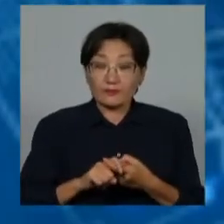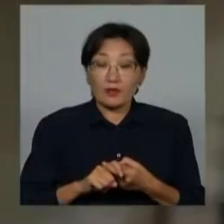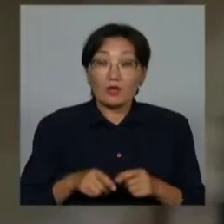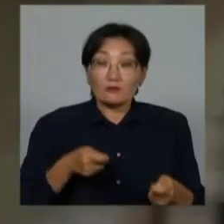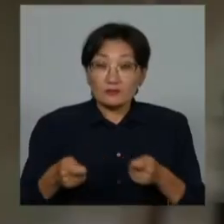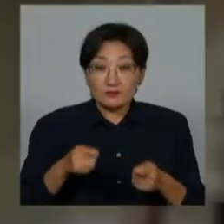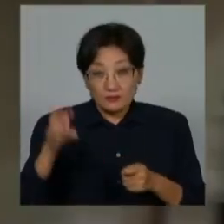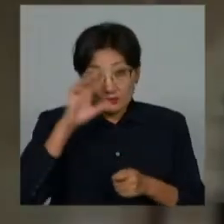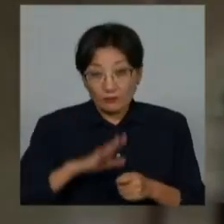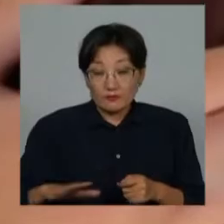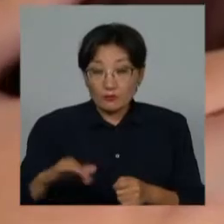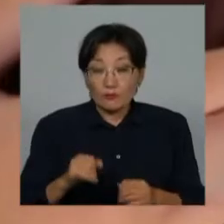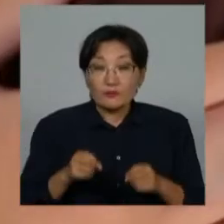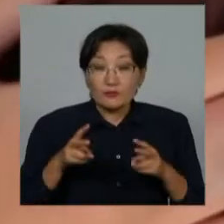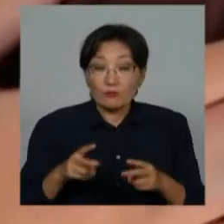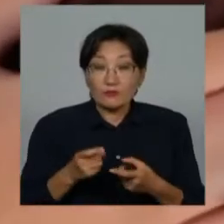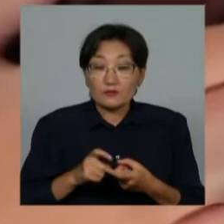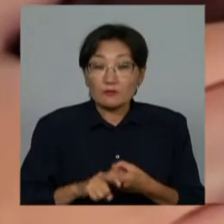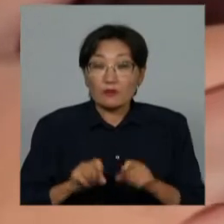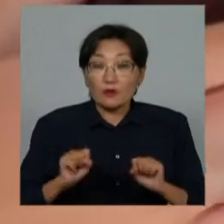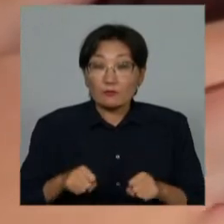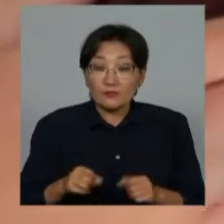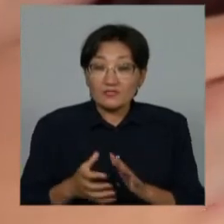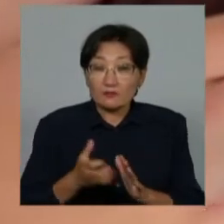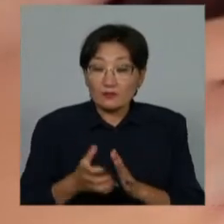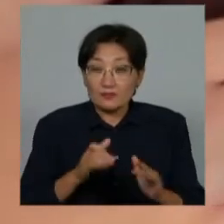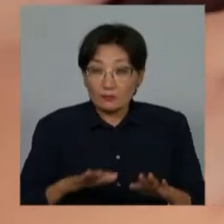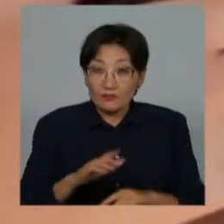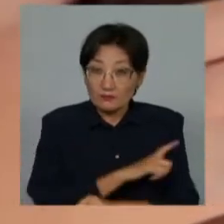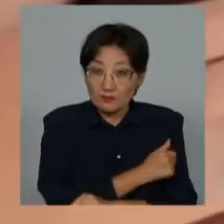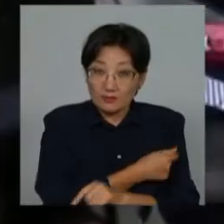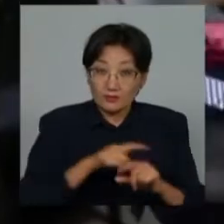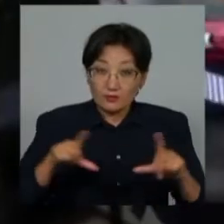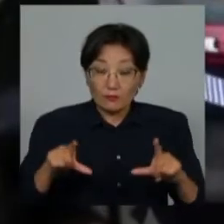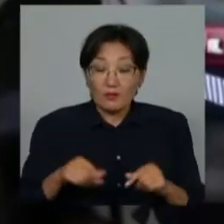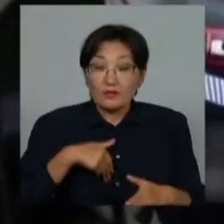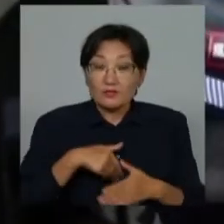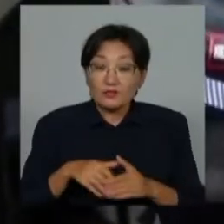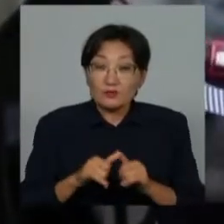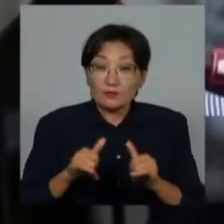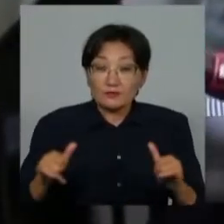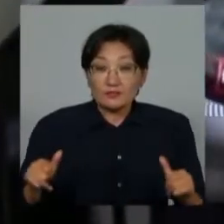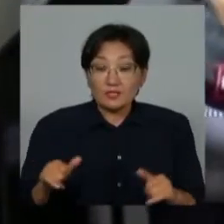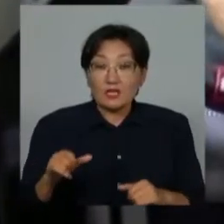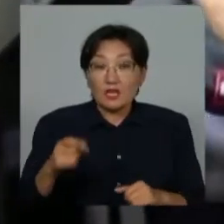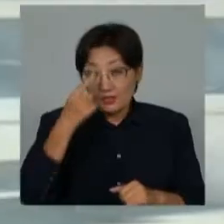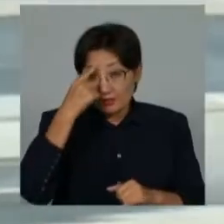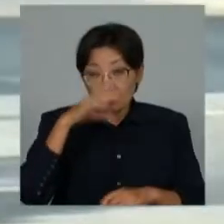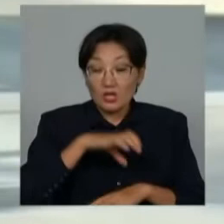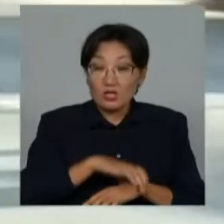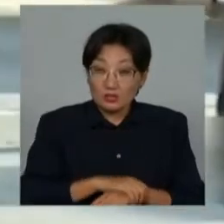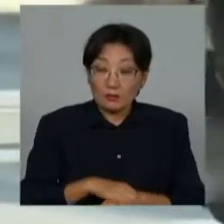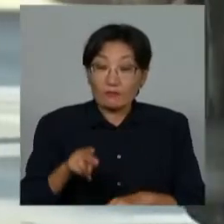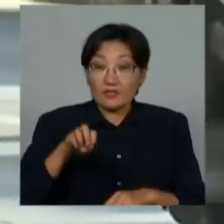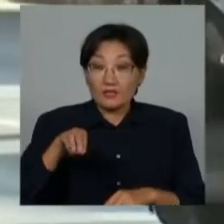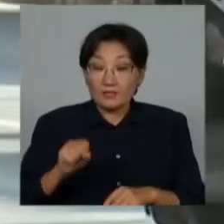Власти страны высказывают опасения по поводу возможной нехватки мест в больницах. В стране активно распространяется индийский штамм Дельта.